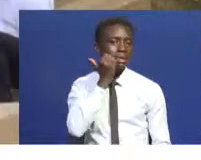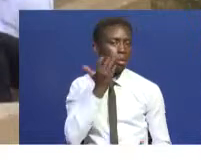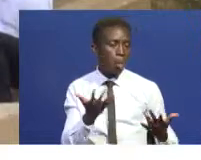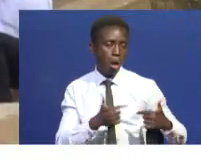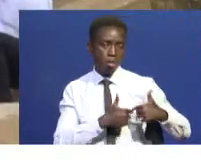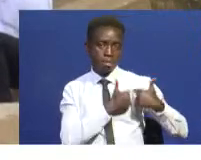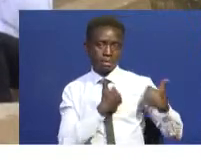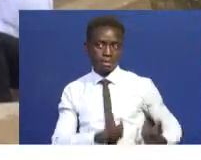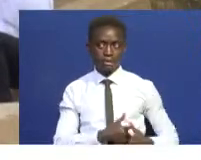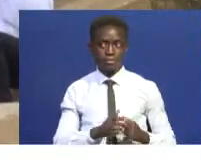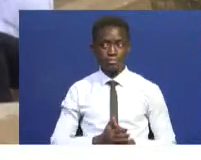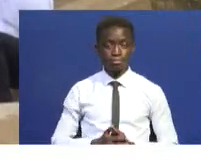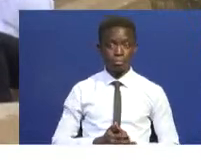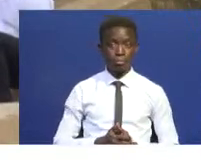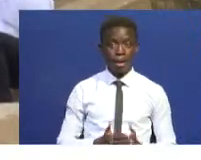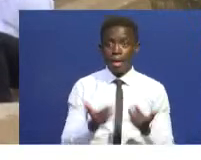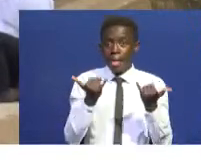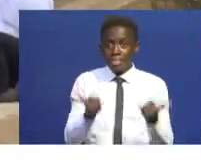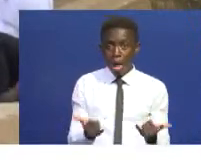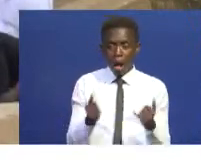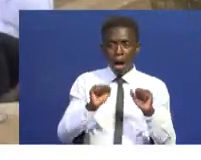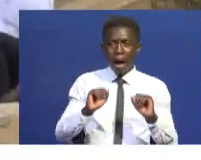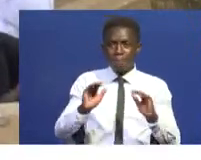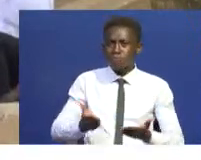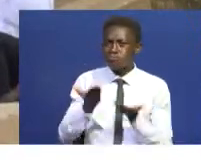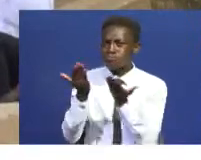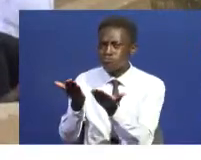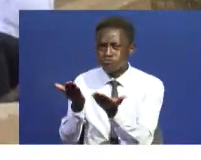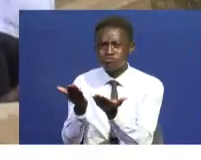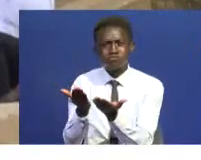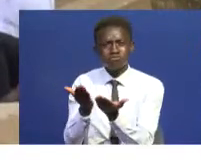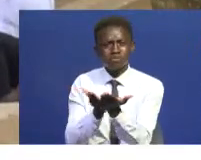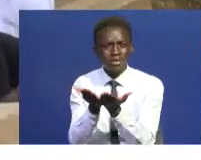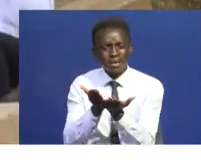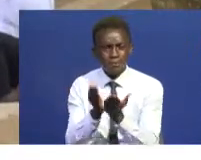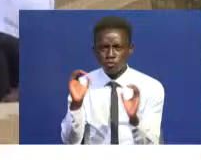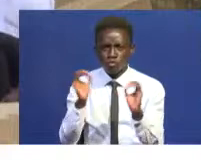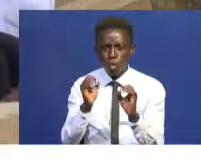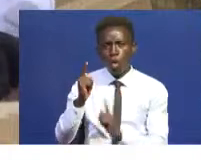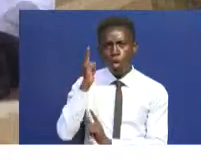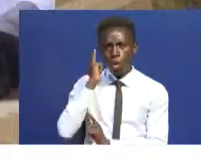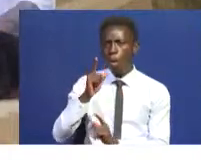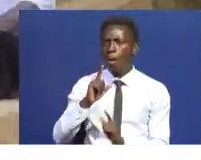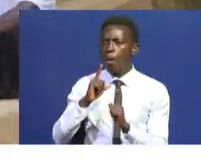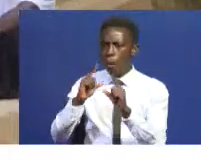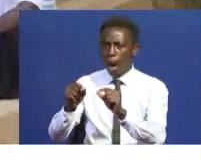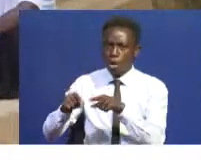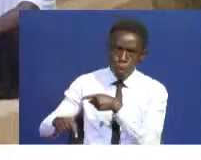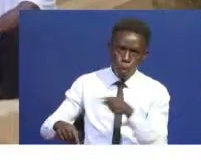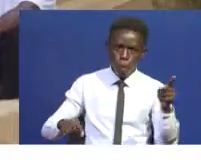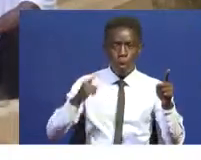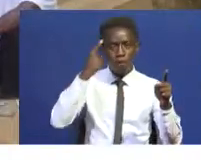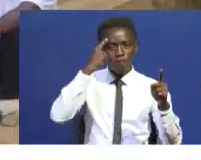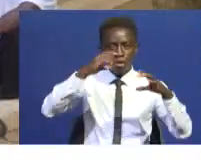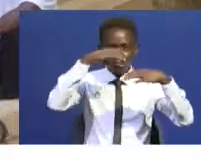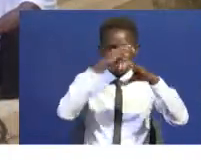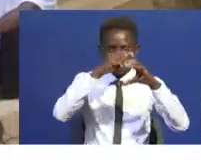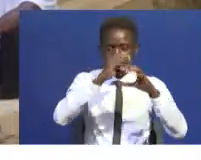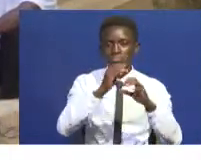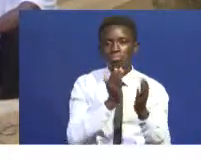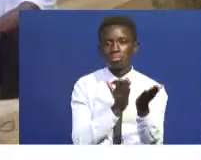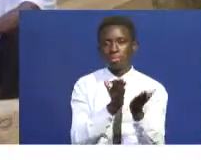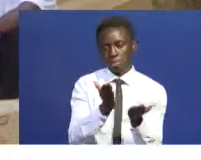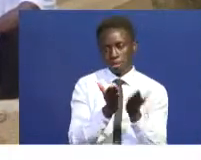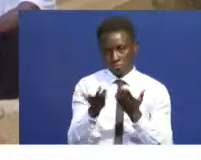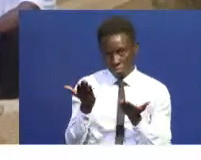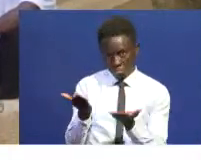able to offer the services, so we usually refer patients to Mediterranean for the service. We have tried to